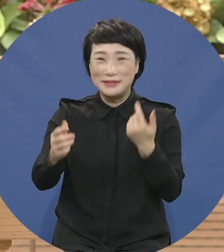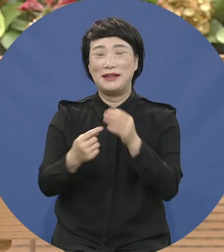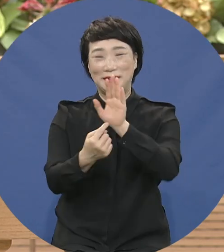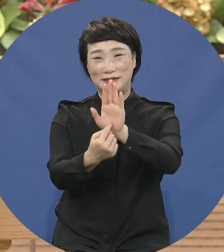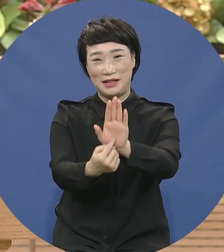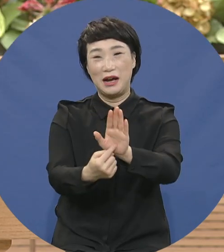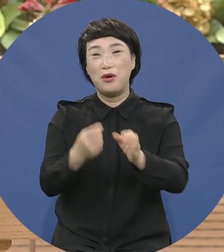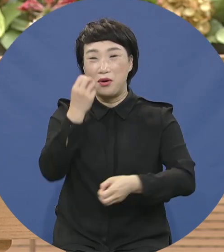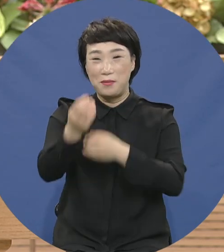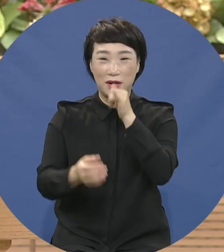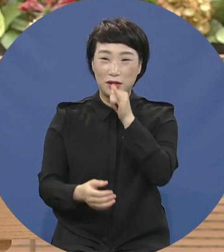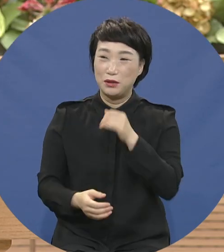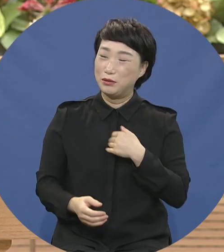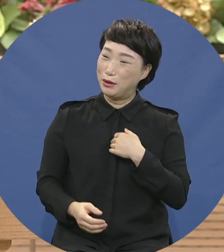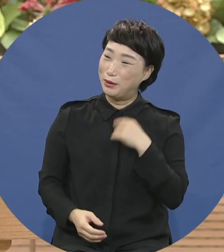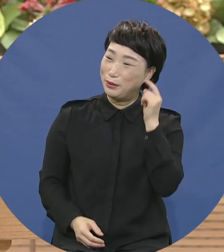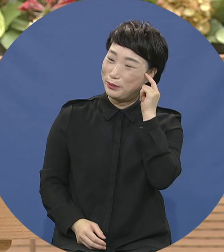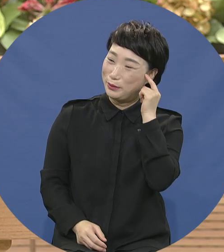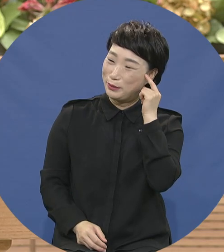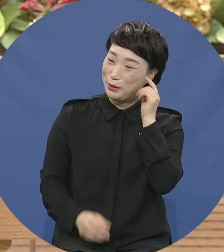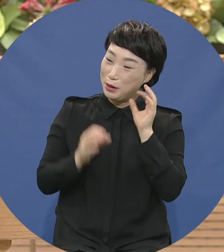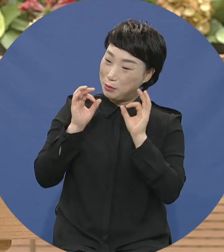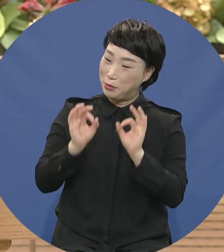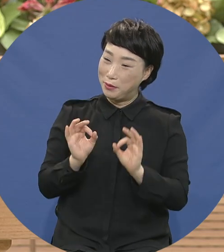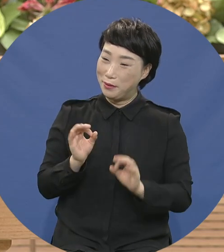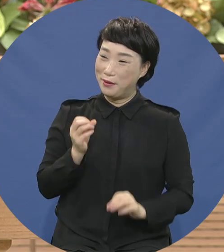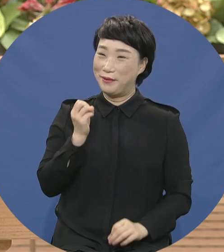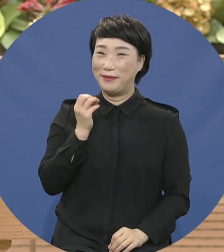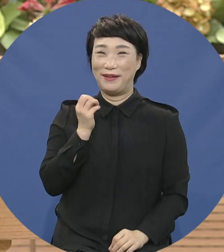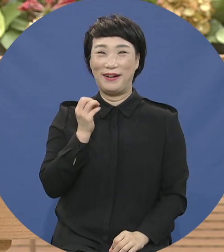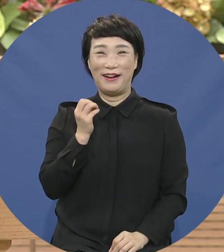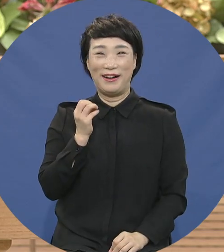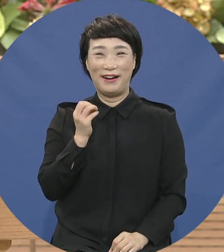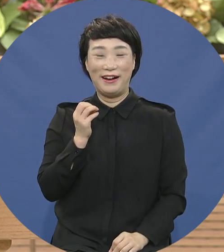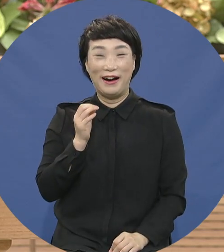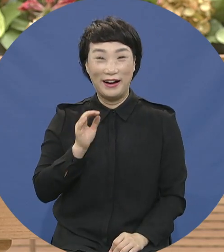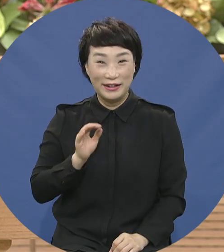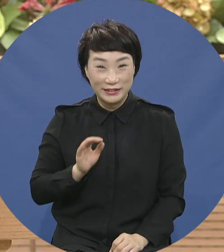모습을 가만히 바라보면서